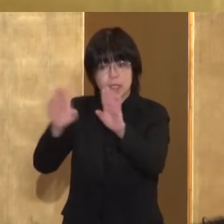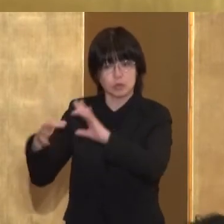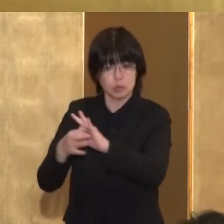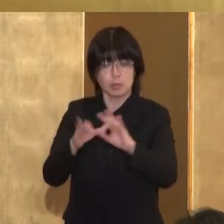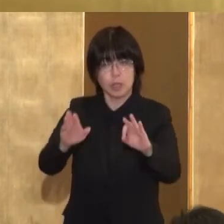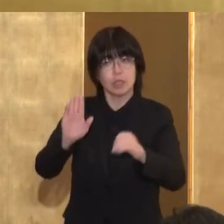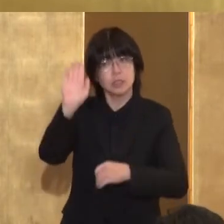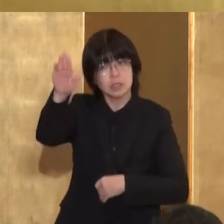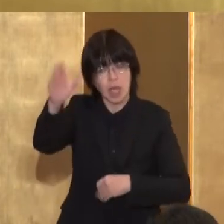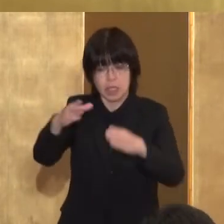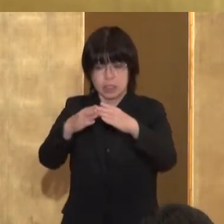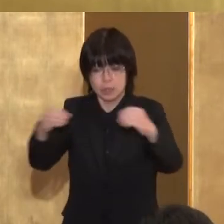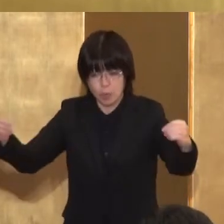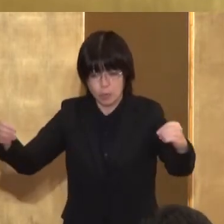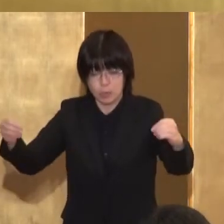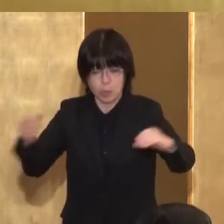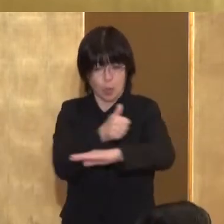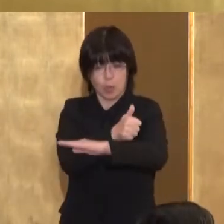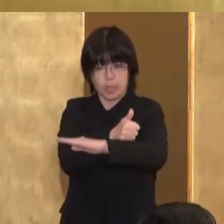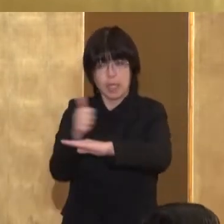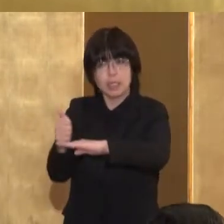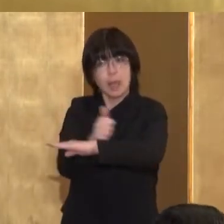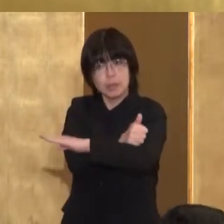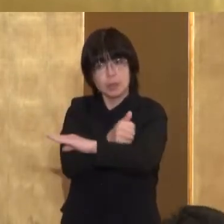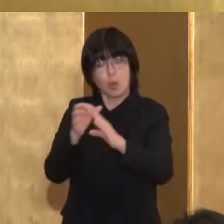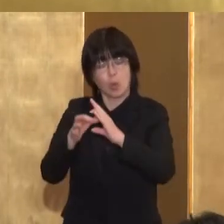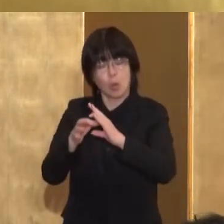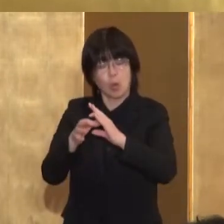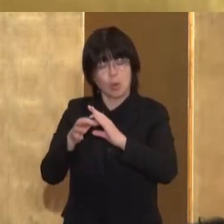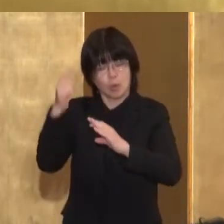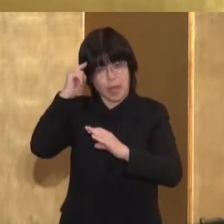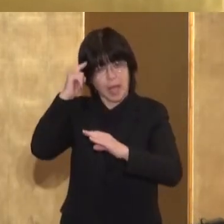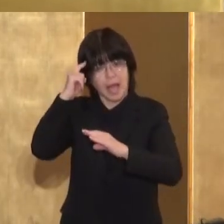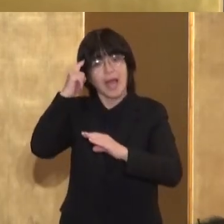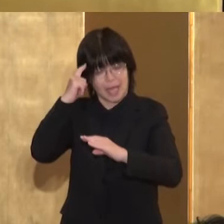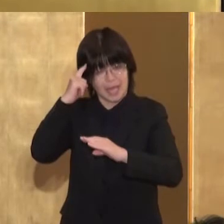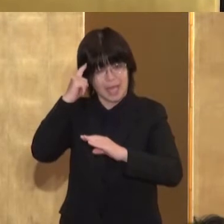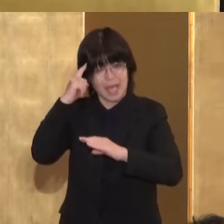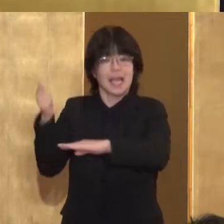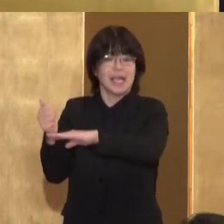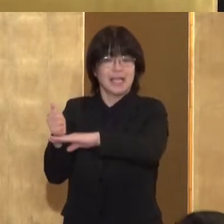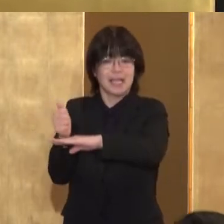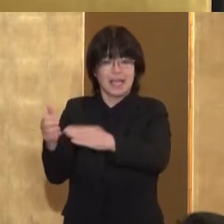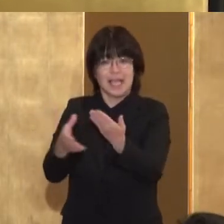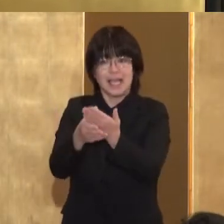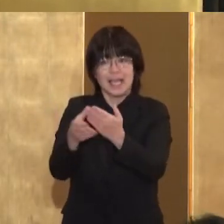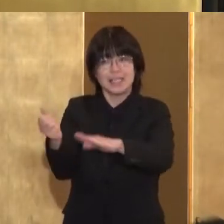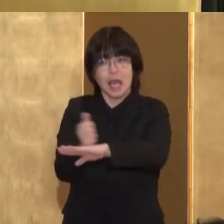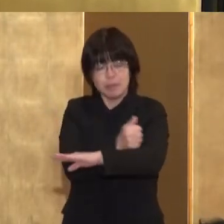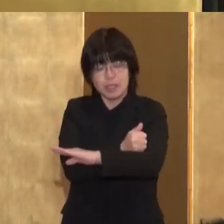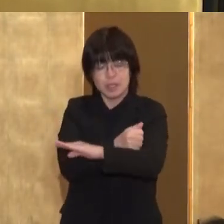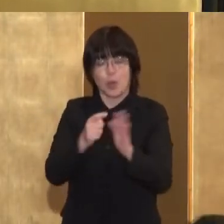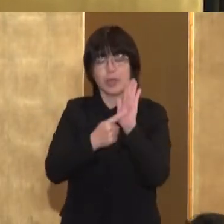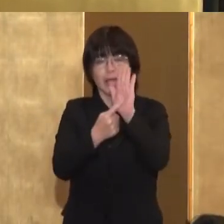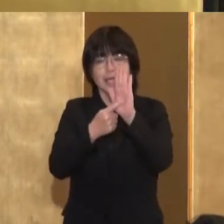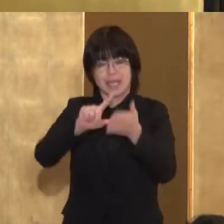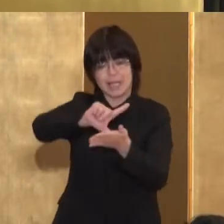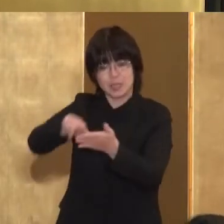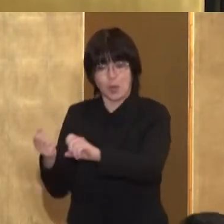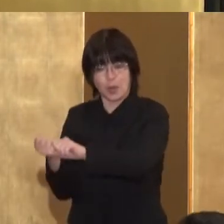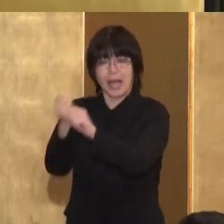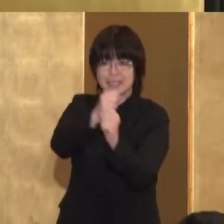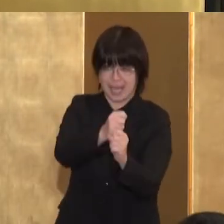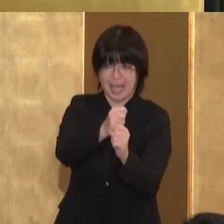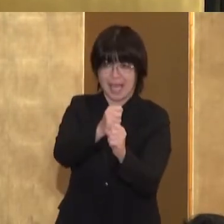次回日本で行われるサミットでの地方開催についてのお考えや、サミットを生かした地方活性化における政府の支